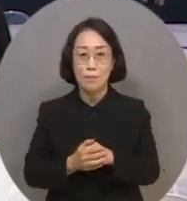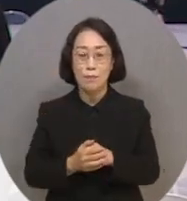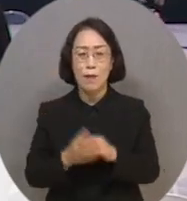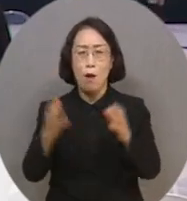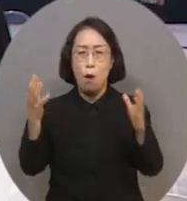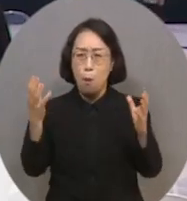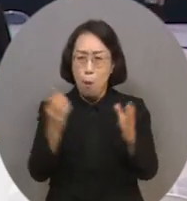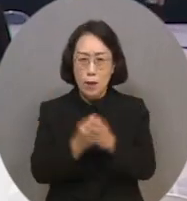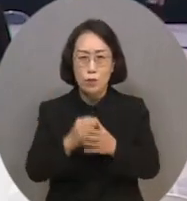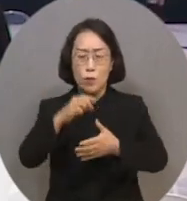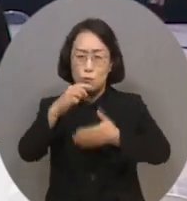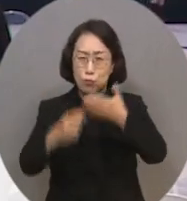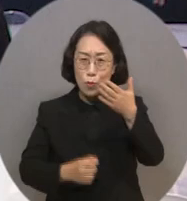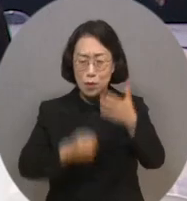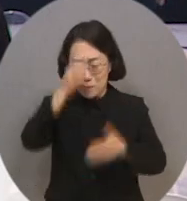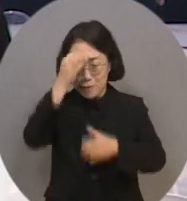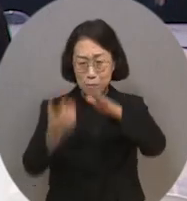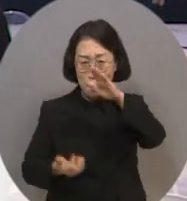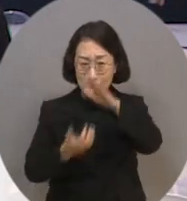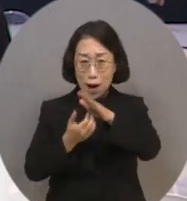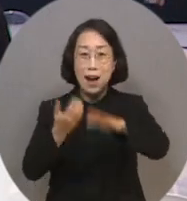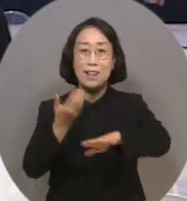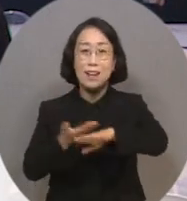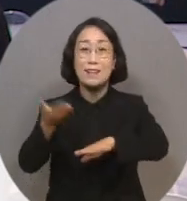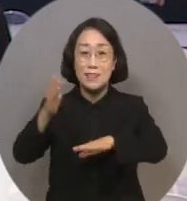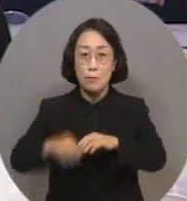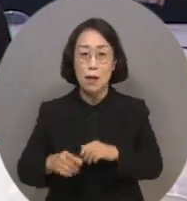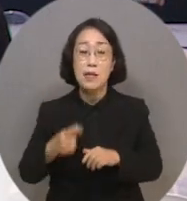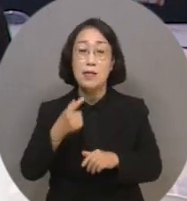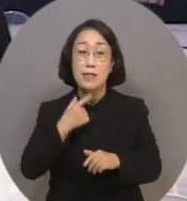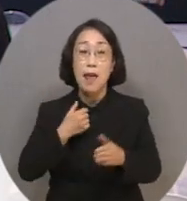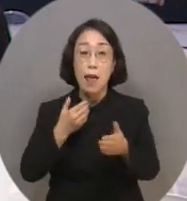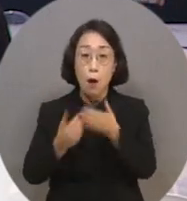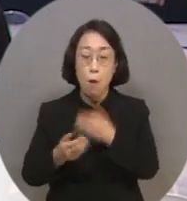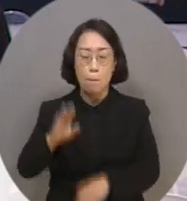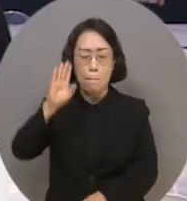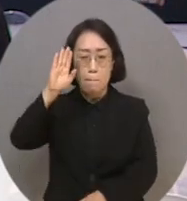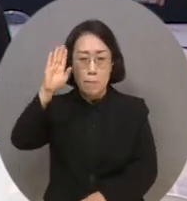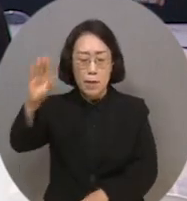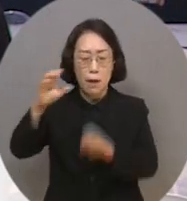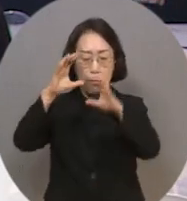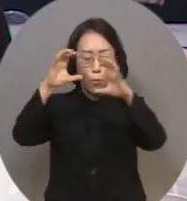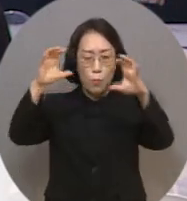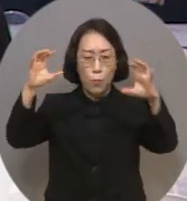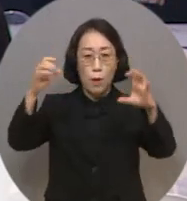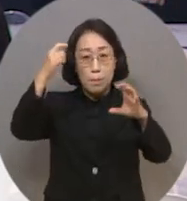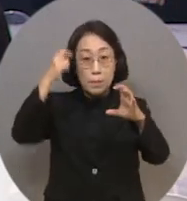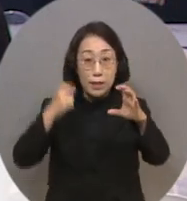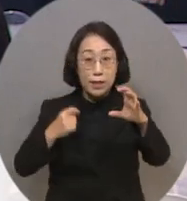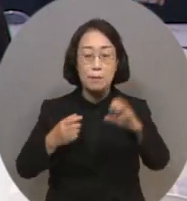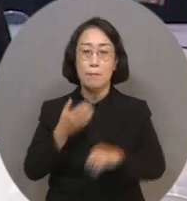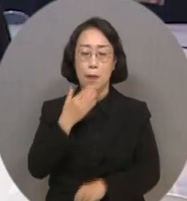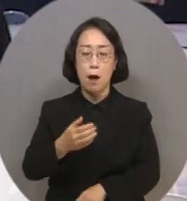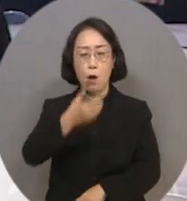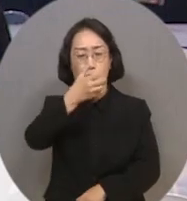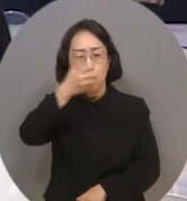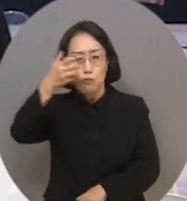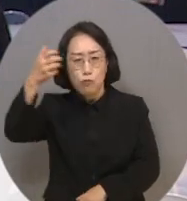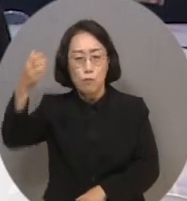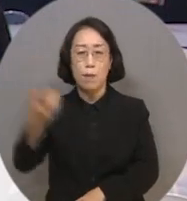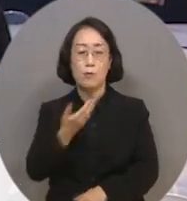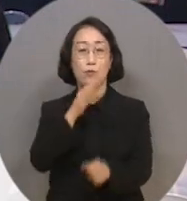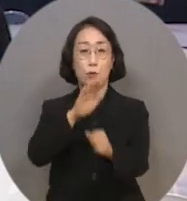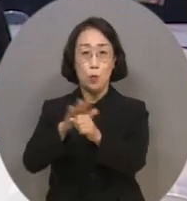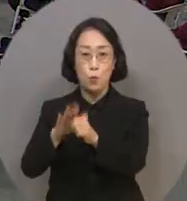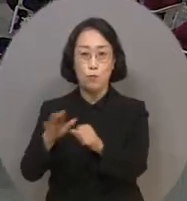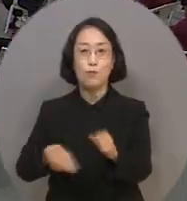완벽한 그 프로그래머는 아니더라도 체감을 통해서 어떤 이제 미래 사회에 대한 이해라든가 또 그런 거에 대한 꿈을 키워갈 수 있도록 하는 것이